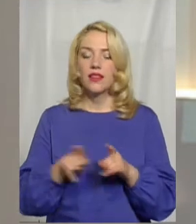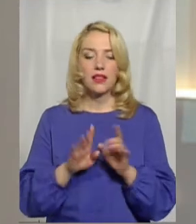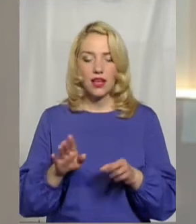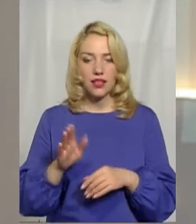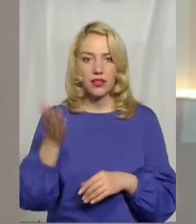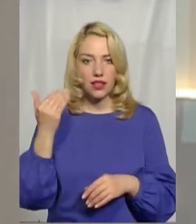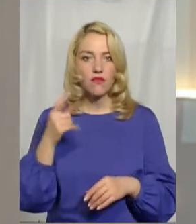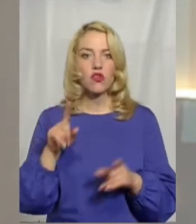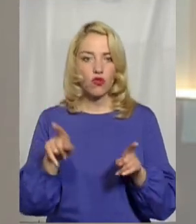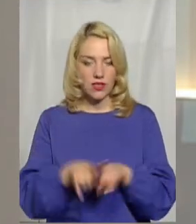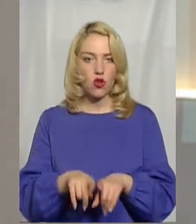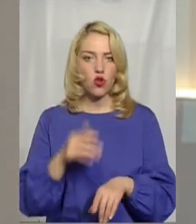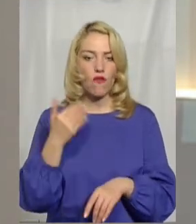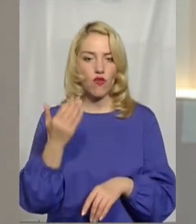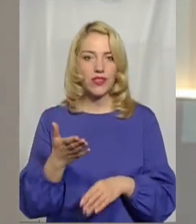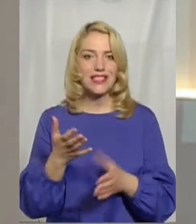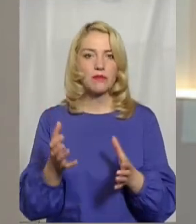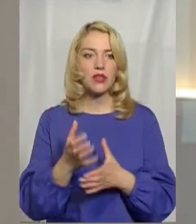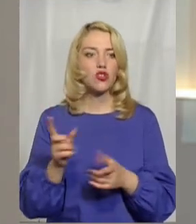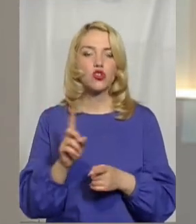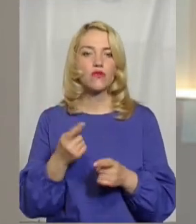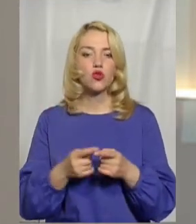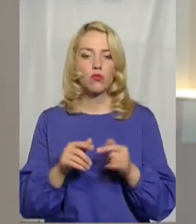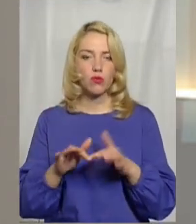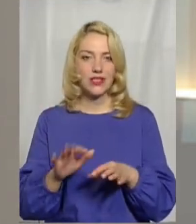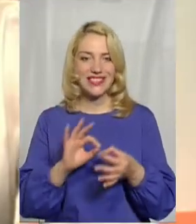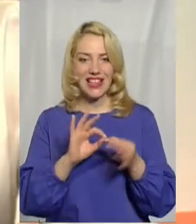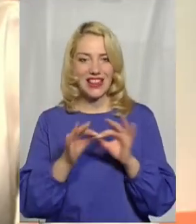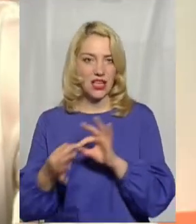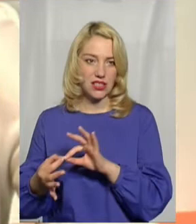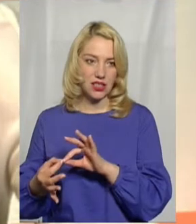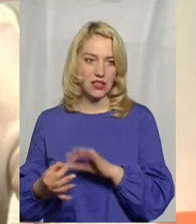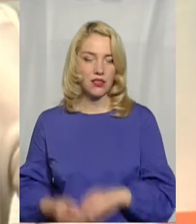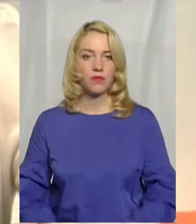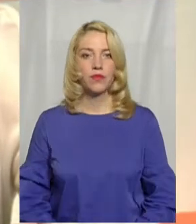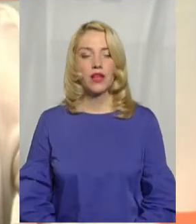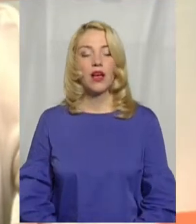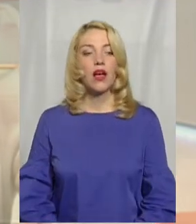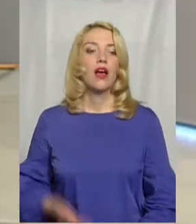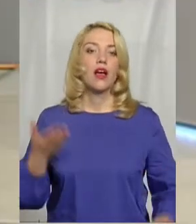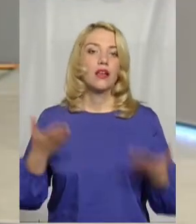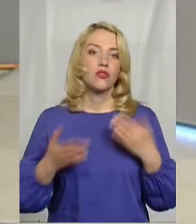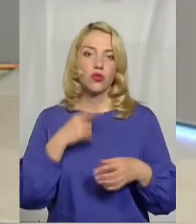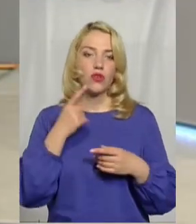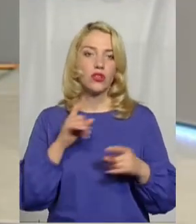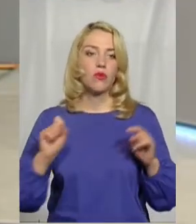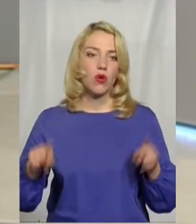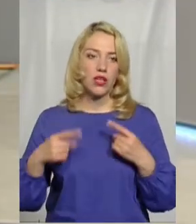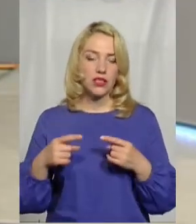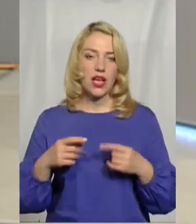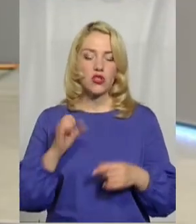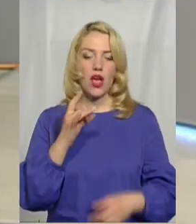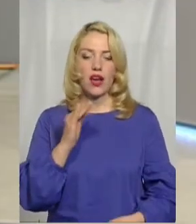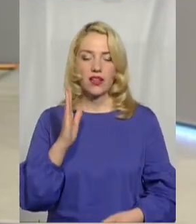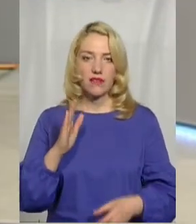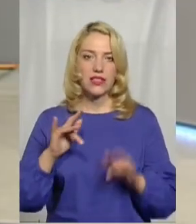вони зберігаються. Що в цьому процесі найскладніше? Ви знаєте, якщо говорити про організацію архівної справи, то